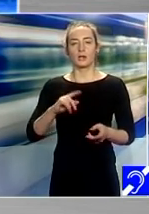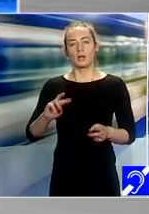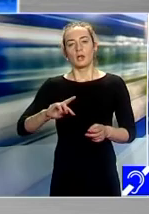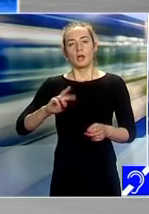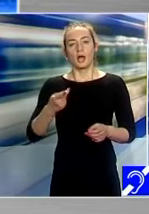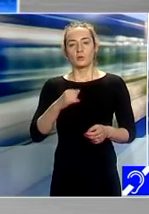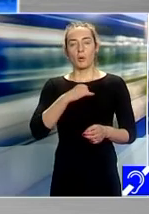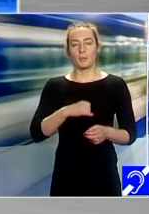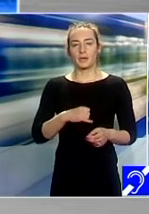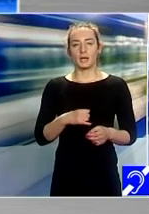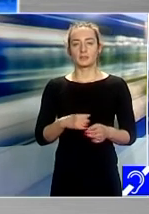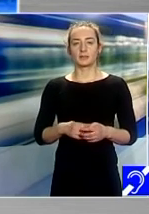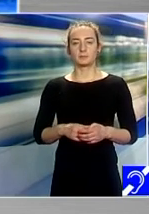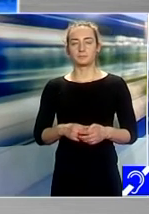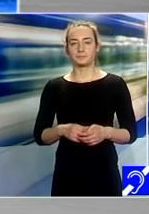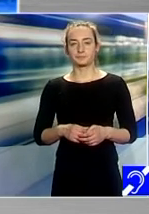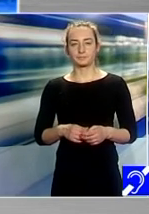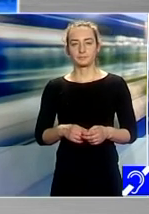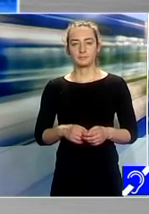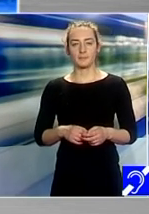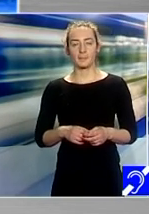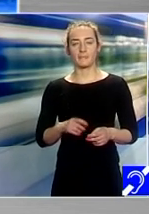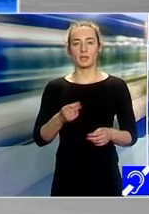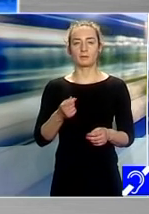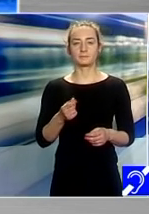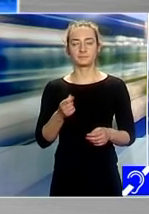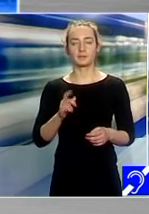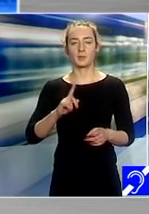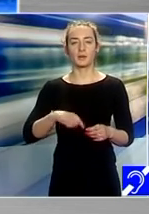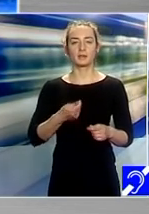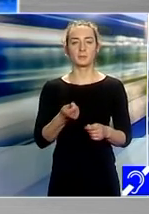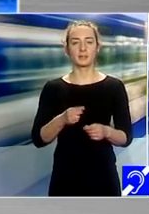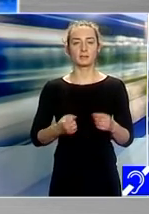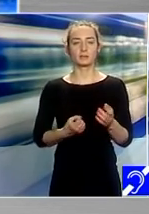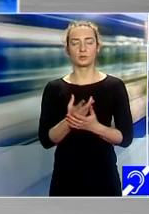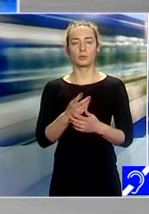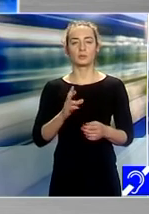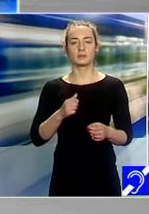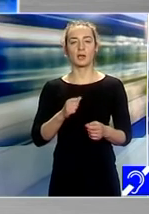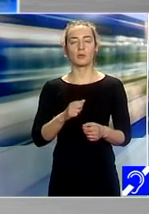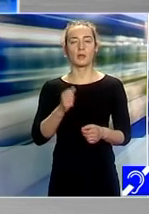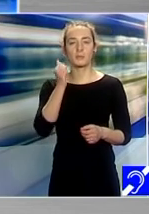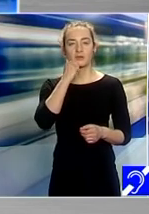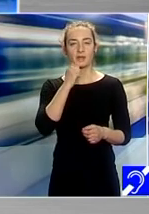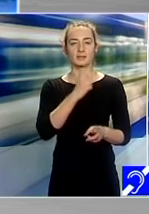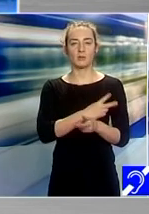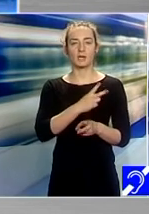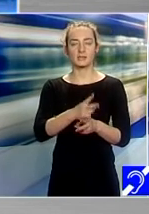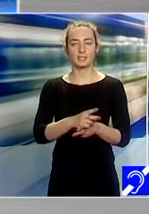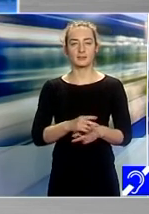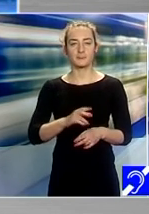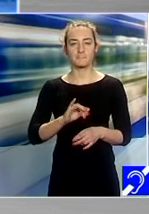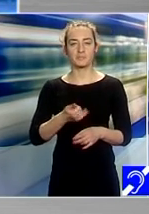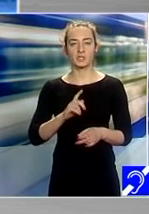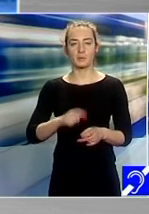se interneze fie într-un sistem de, într-un spital de stat contra cost, fie într-un sistem privat, tot contra cost, bineînțeles, și trebuie să plătească